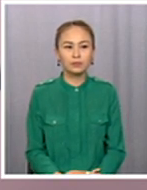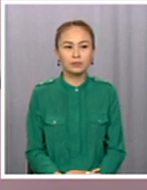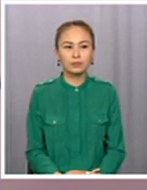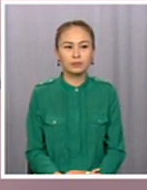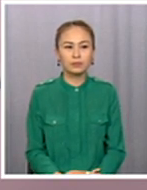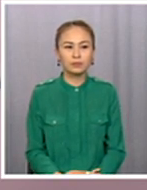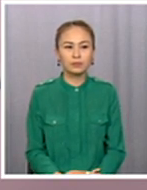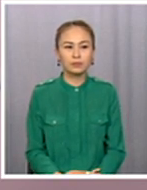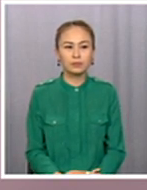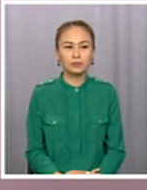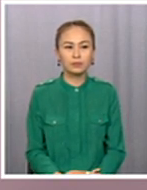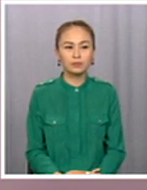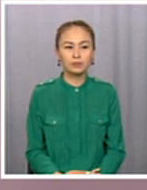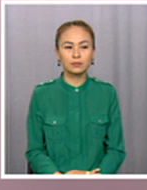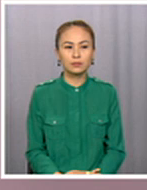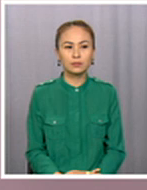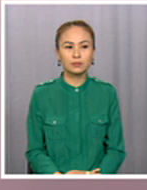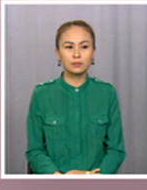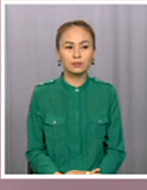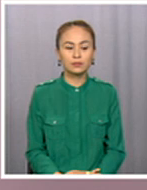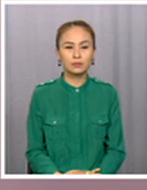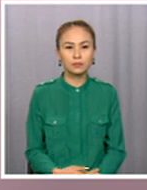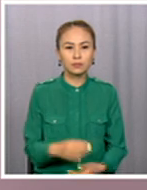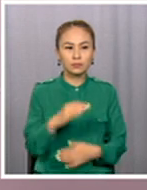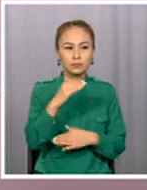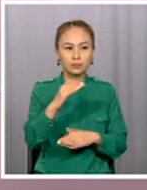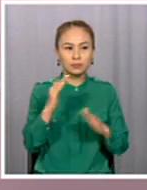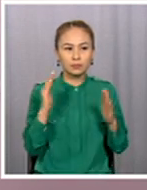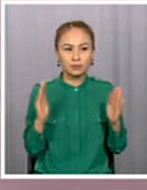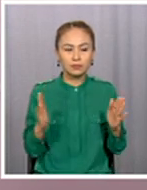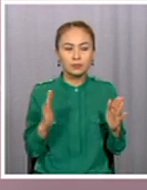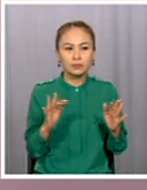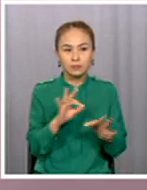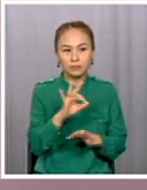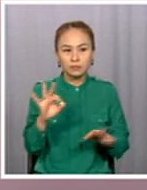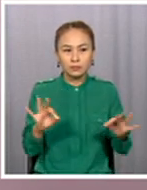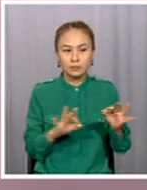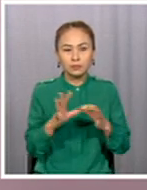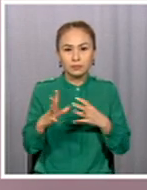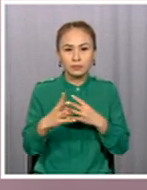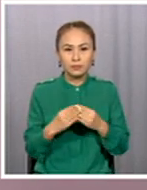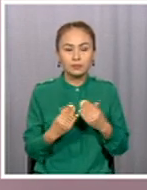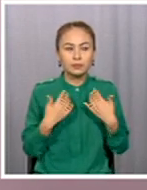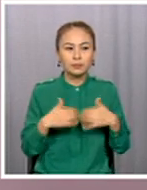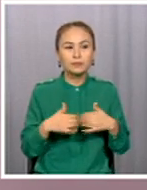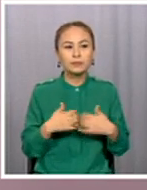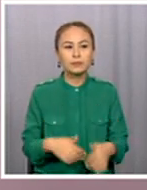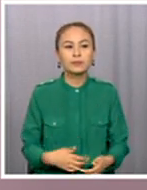сызайық. Олай болса, сызған тік 4 бұрыштың периметрін бірге есептейік.